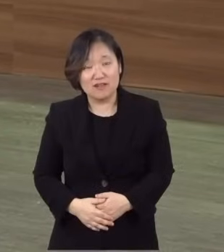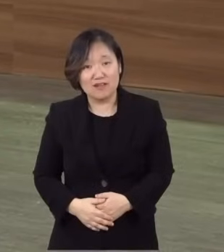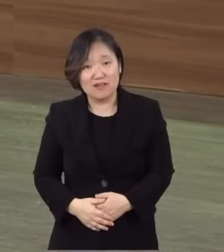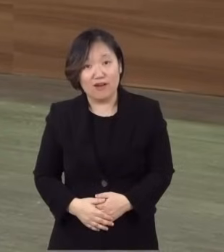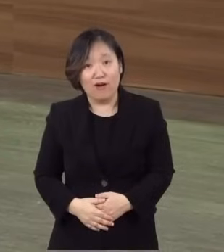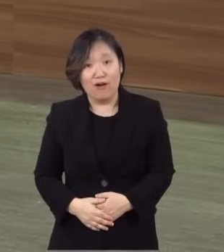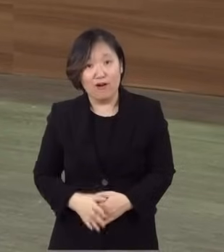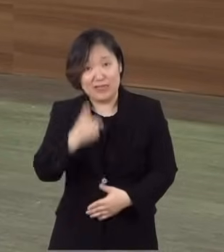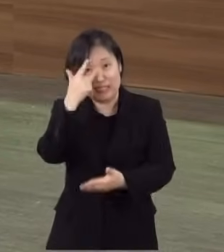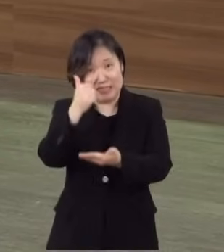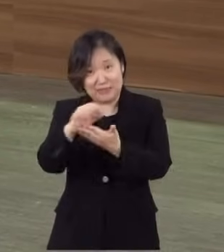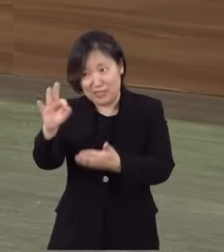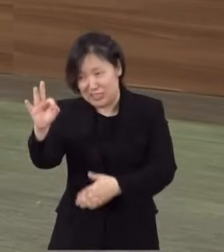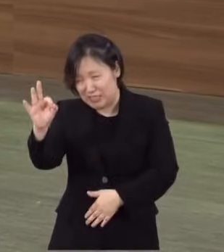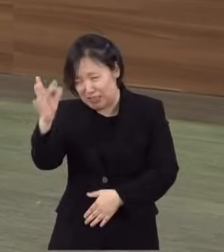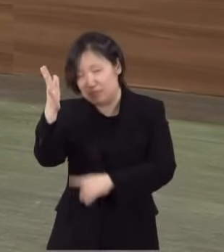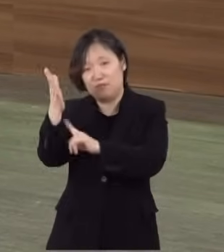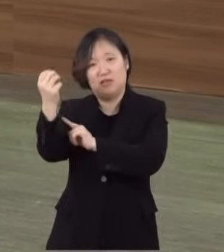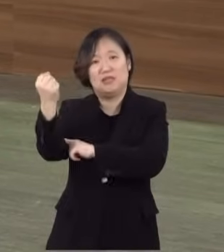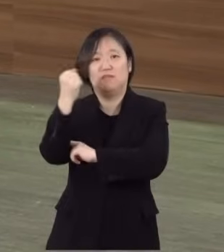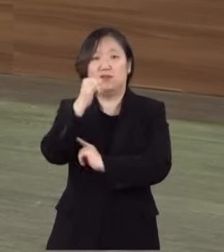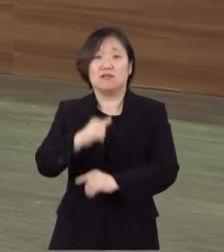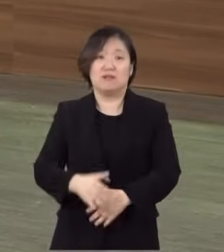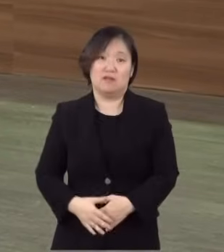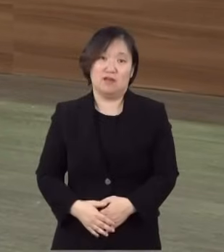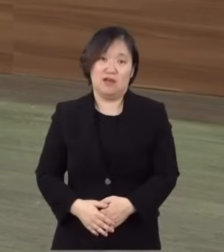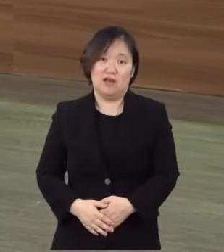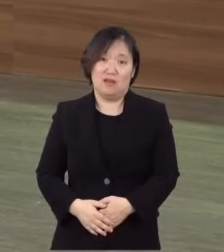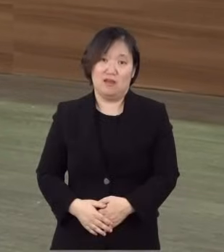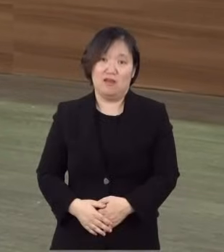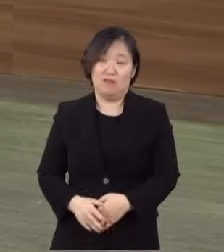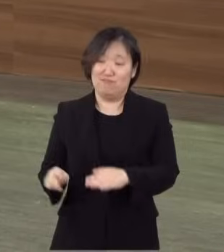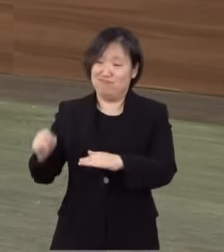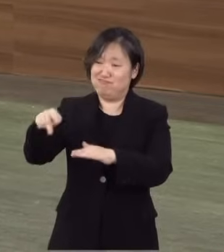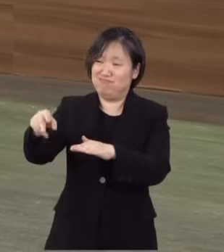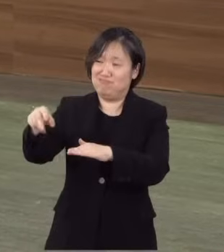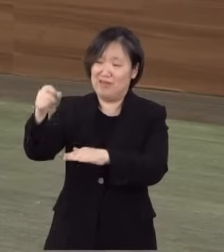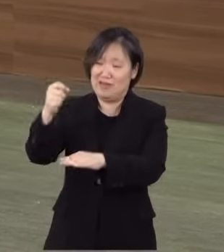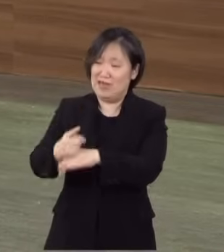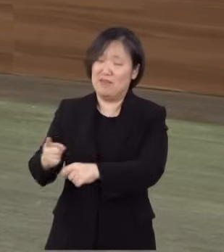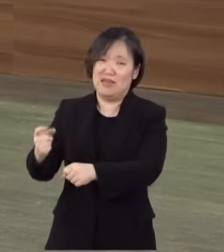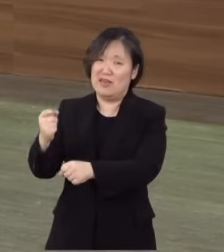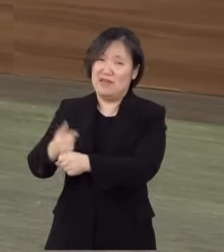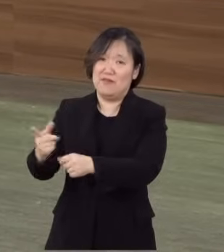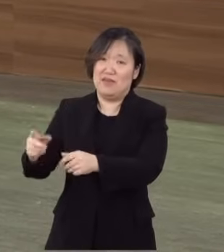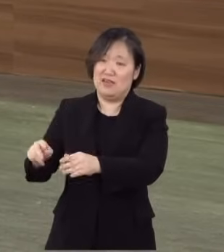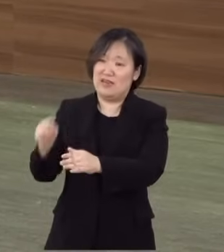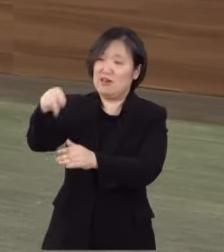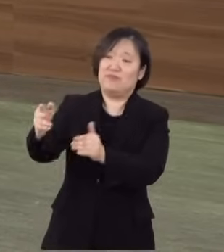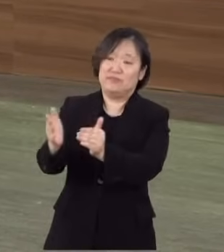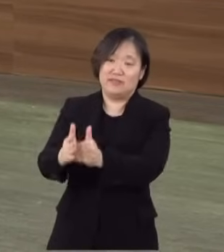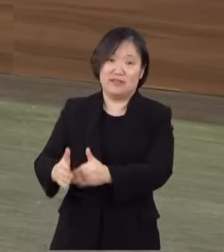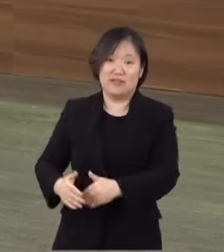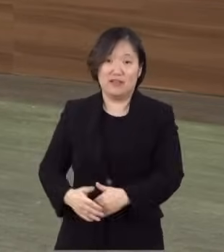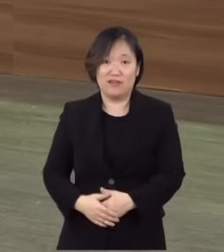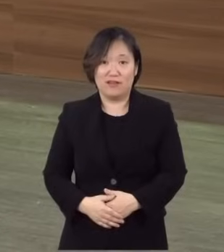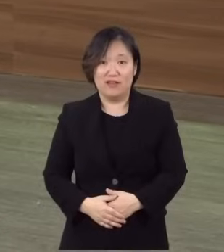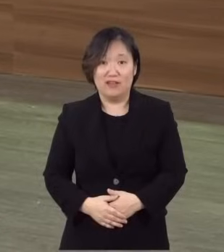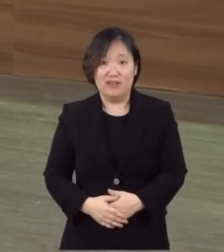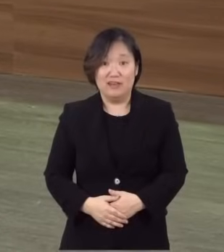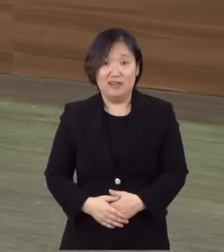스님들이 수많은 신통의 모습을 펼치면서 이미 강을 건너거나 강을